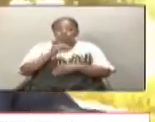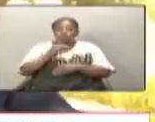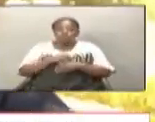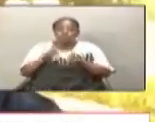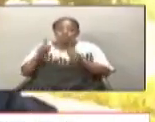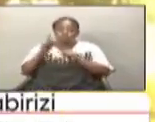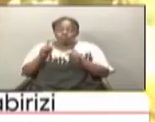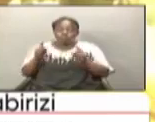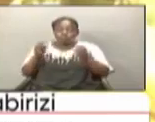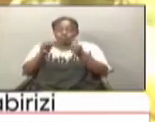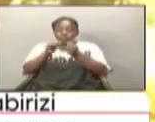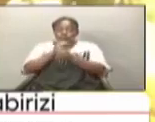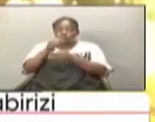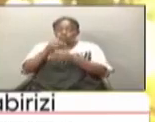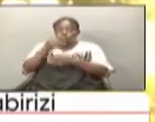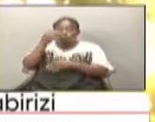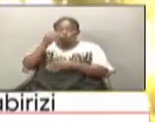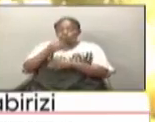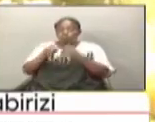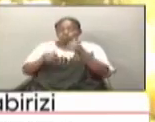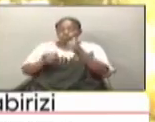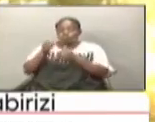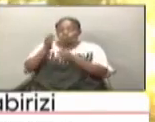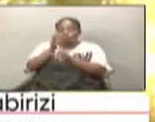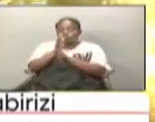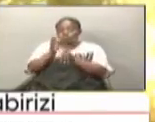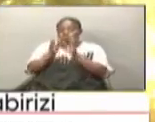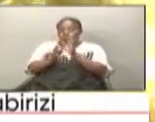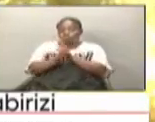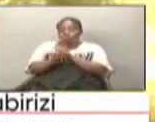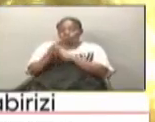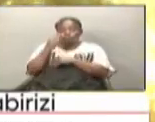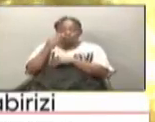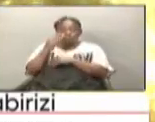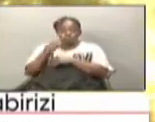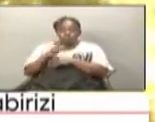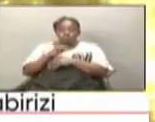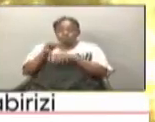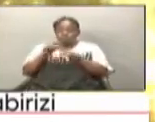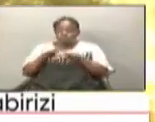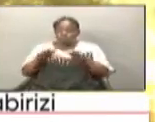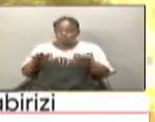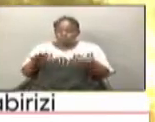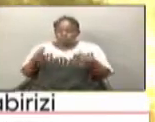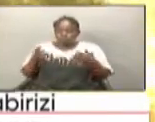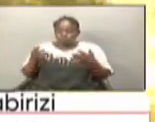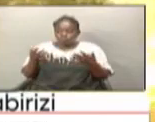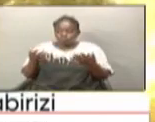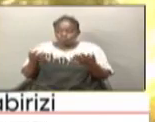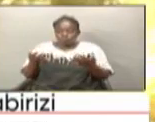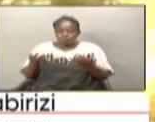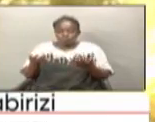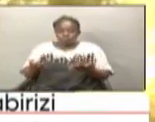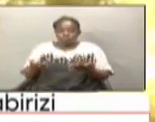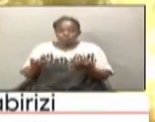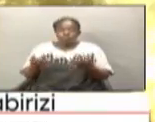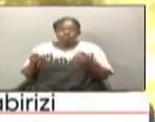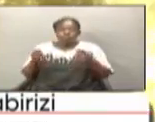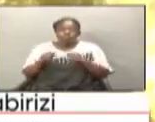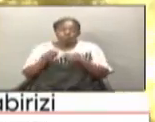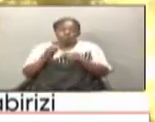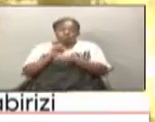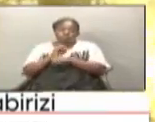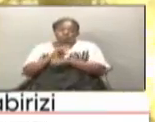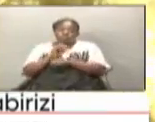baamenye ekisenge kye twateekawo okulaba ng'ettaka lyaffe tulisobola okulikuuma ng'era amagezi